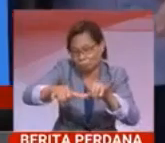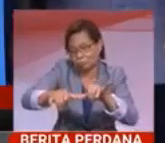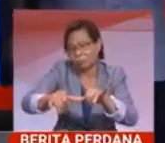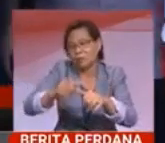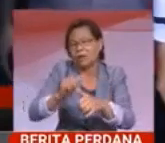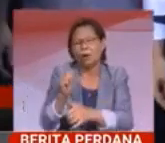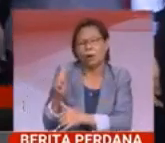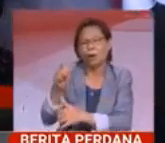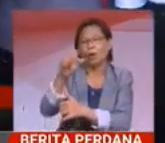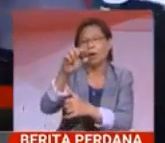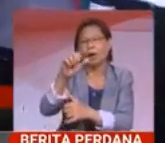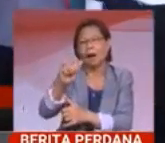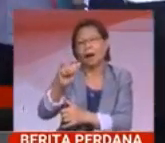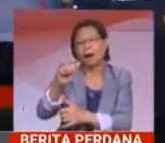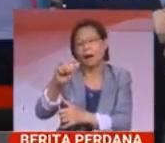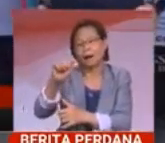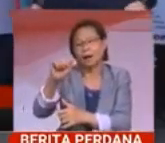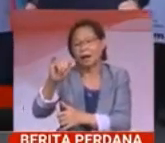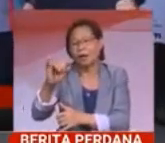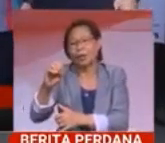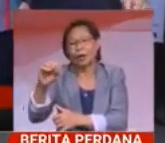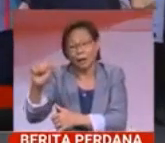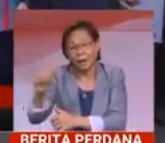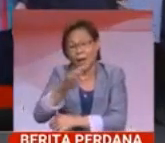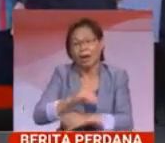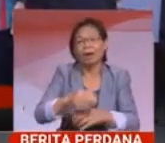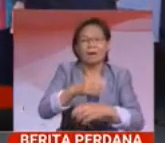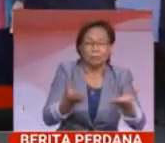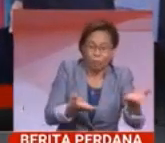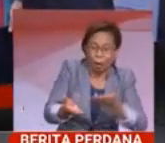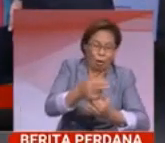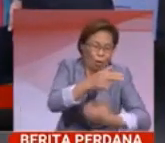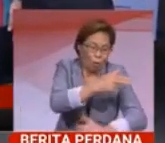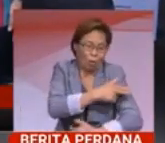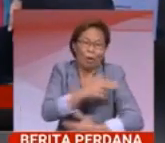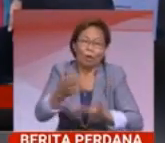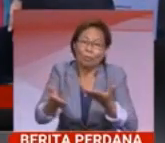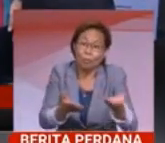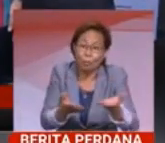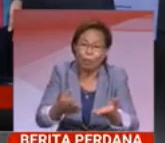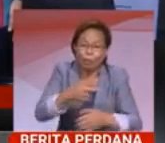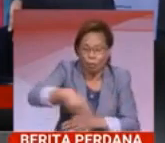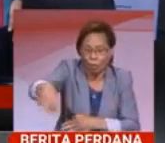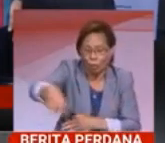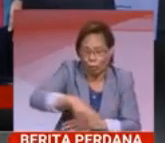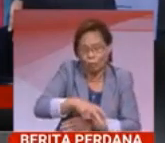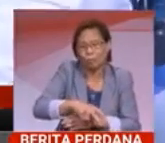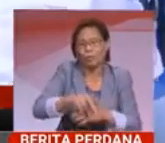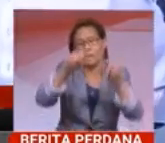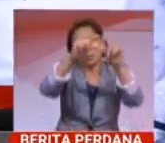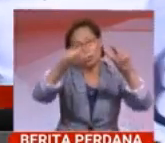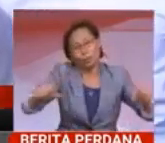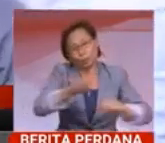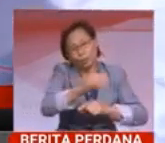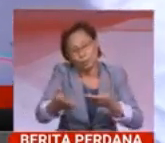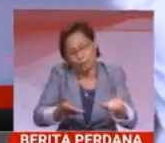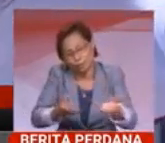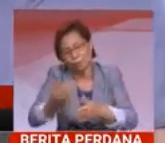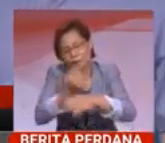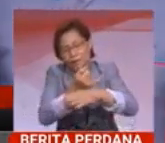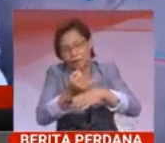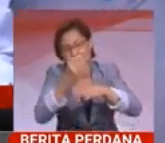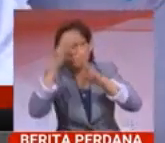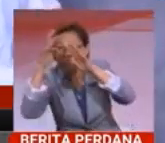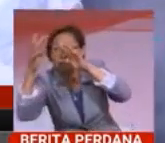otomasi sistem kesehatan hospitality penggerak penjagaan logistik penggudangan serta peringatan dan